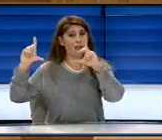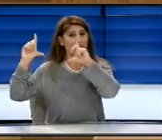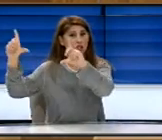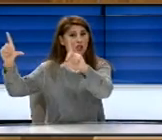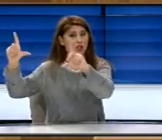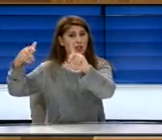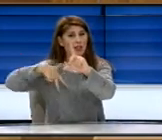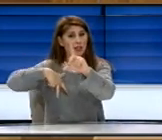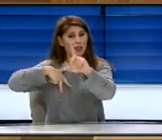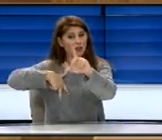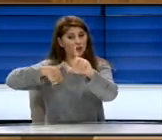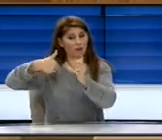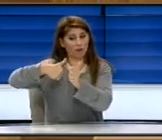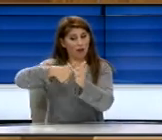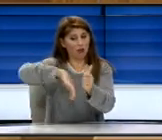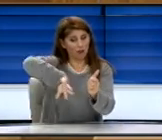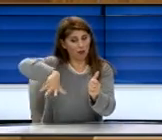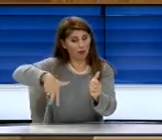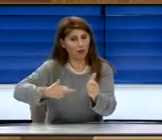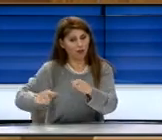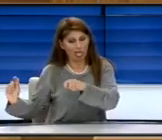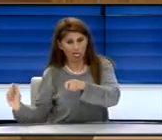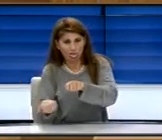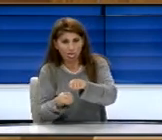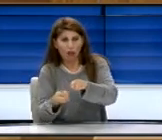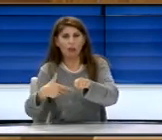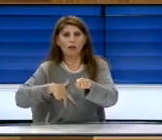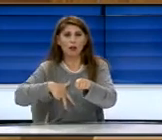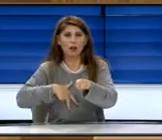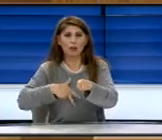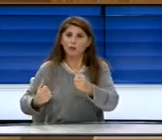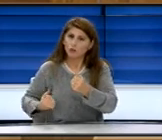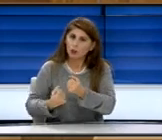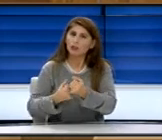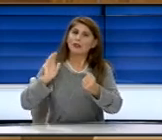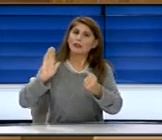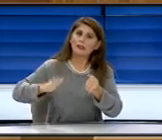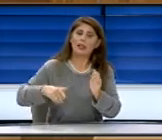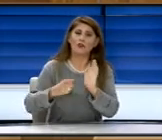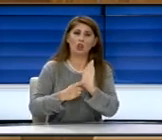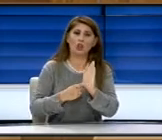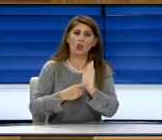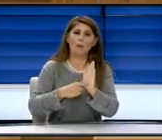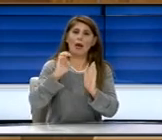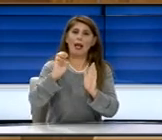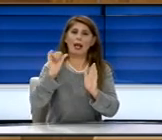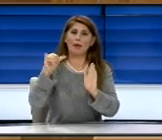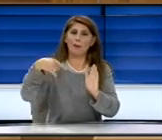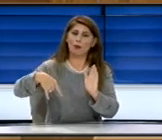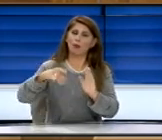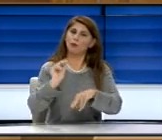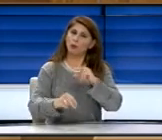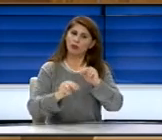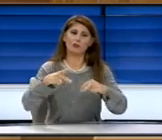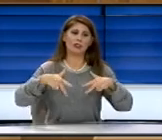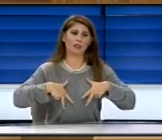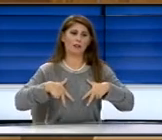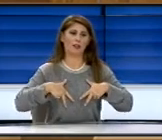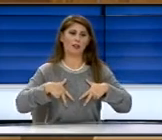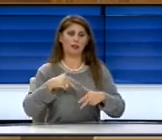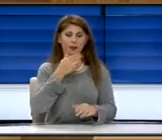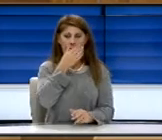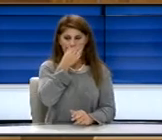κράτους υποκλοπαία, ενός κράτους χαφιέ που ενισχύθηκε και με τον τελευταίο νόμο για την ΕΕ που ψήφισε η κυβέρνηση.